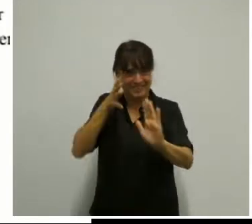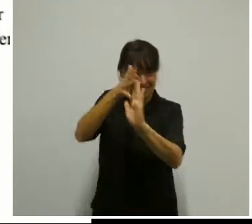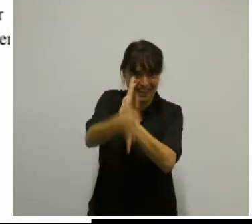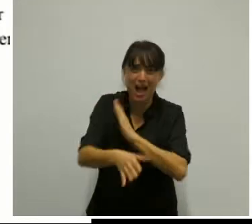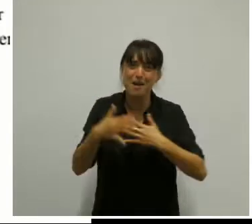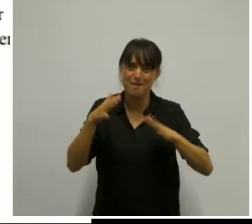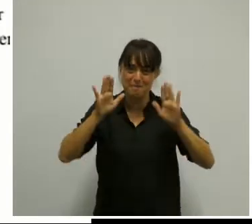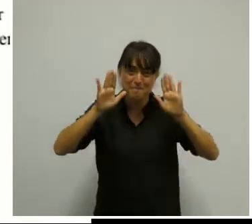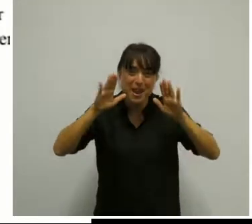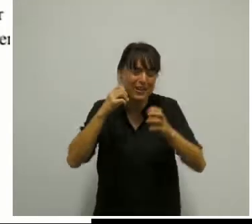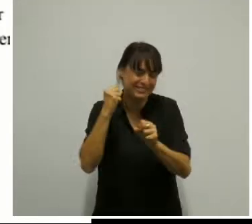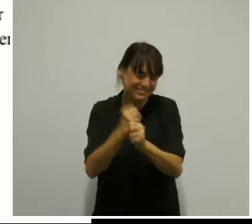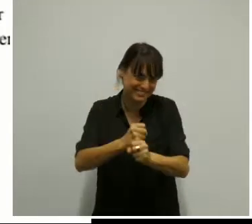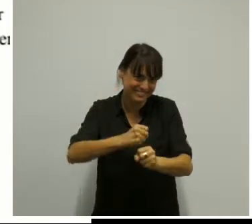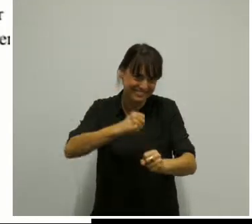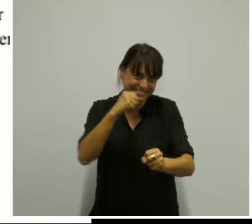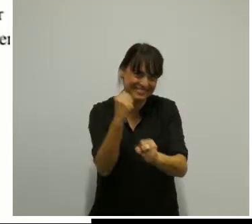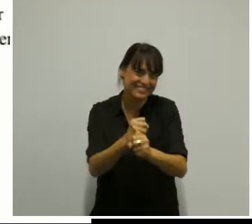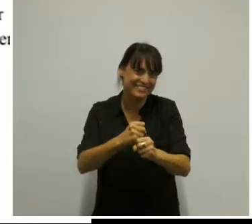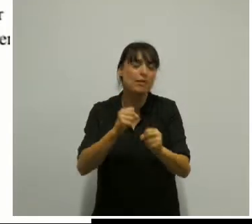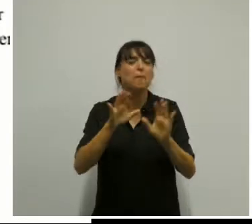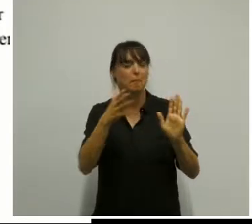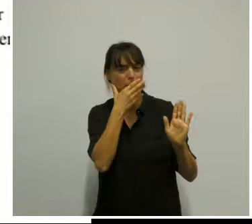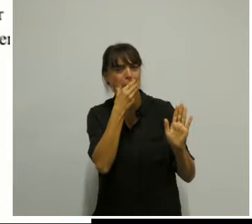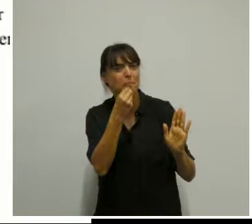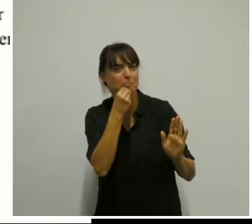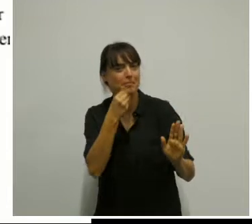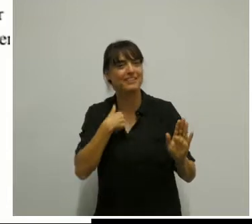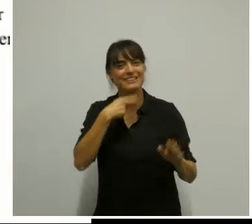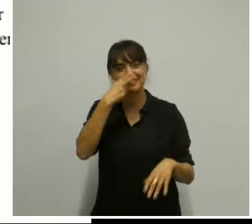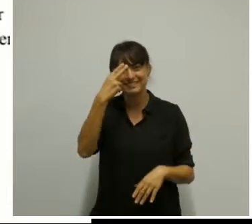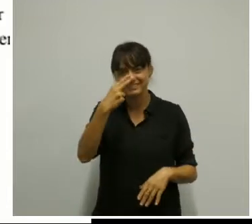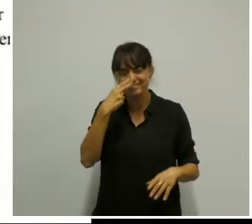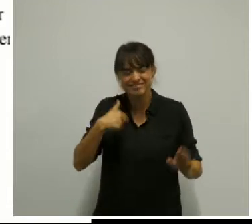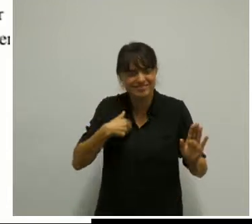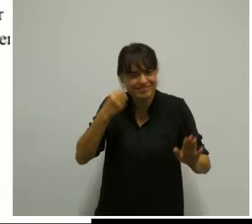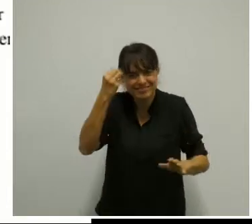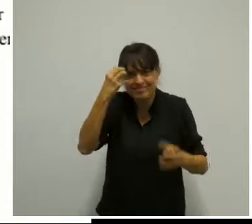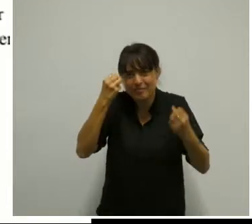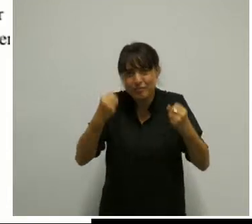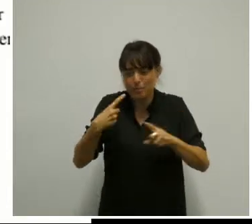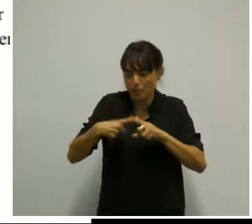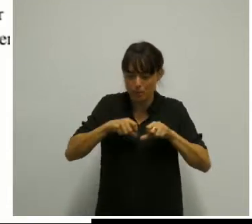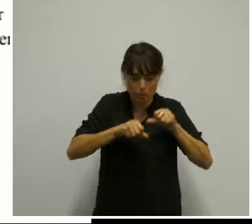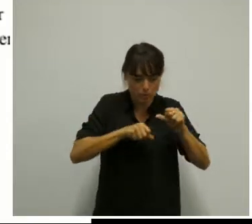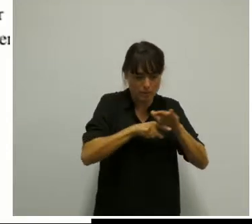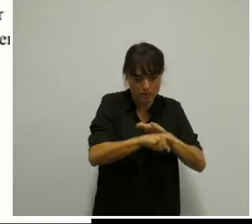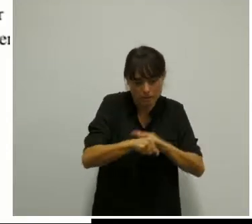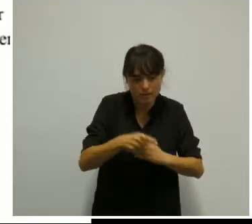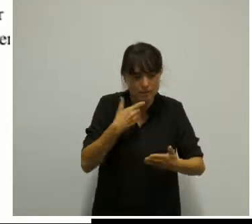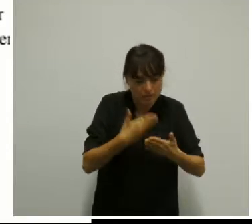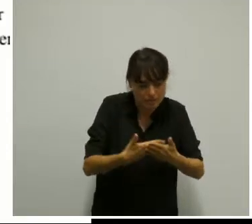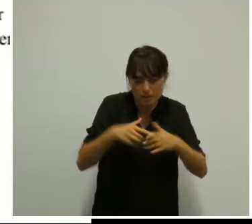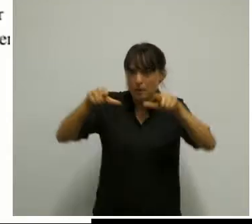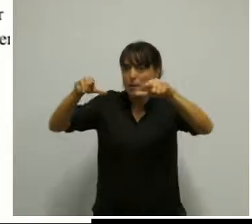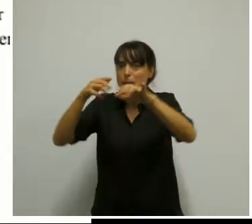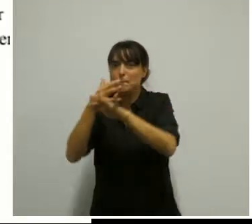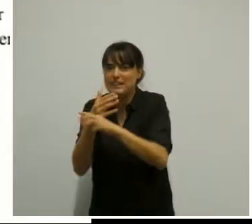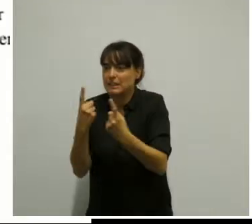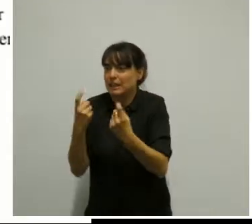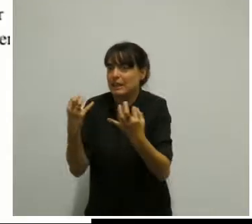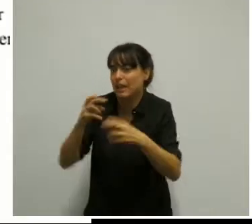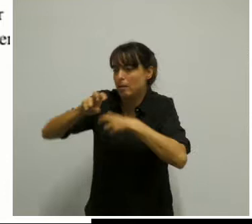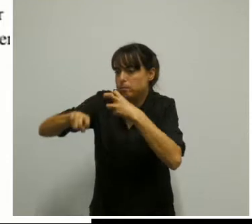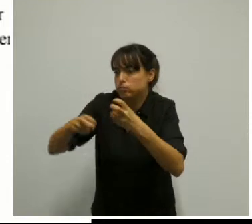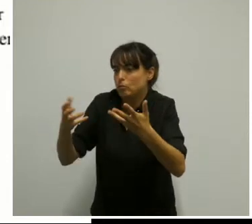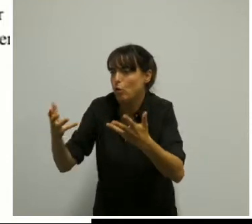feinada molt maca, molt interessant. Vam aprendre molt, tant de procediments com de coneixement de com és un pati, però sobretot també